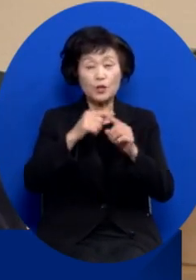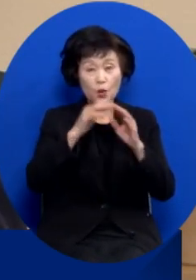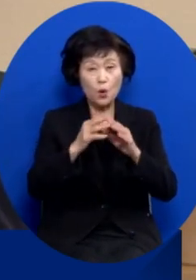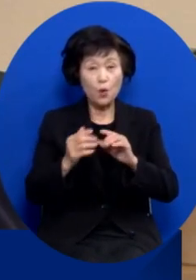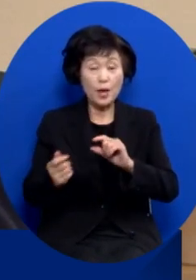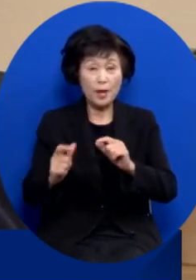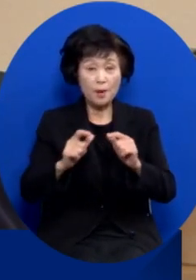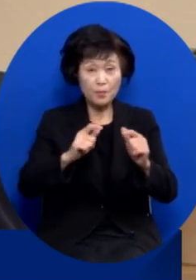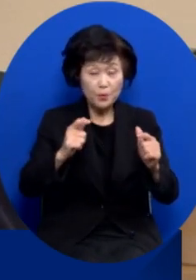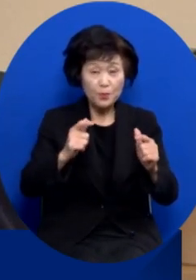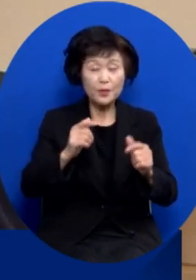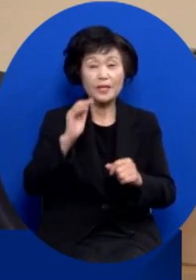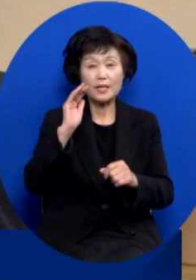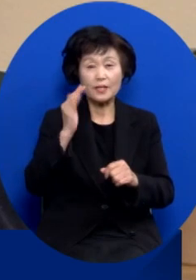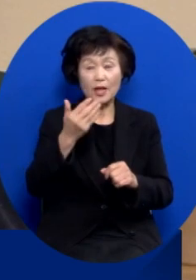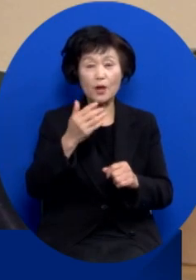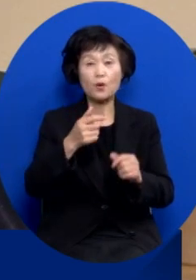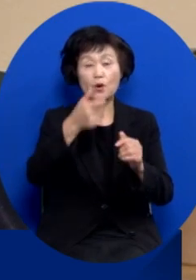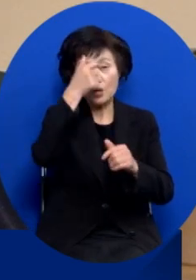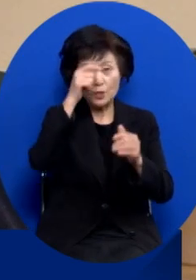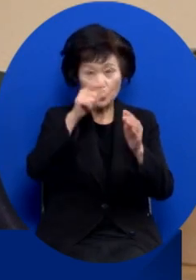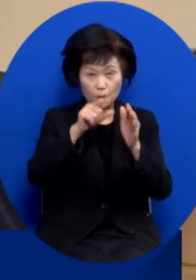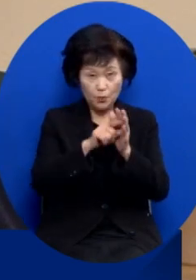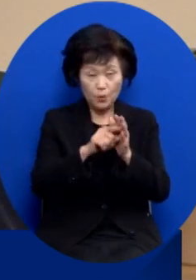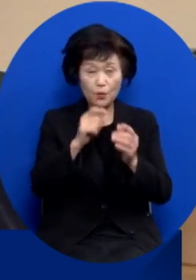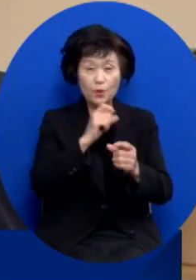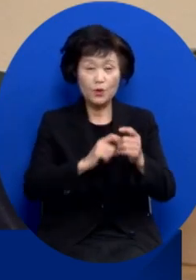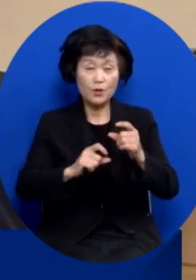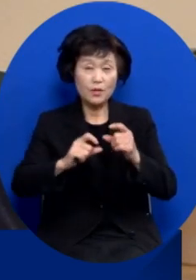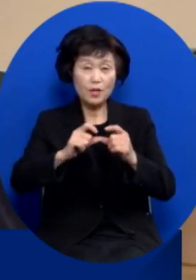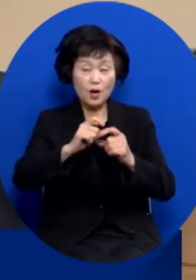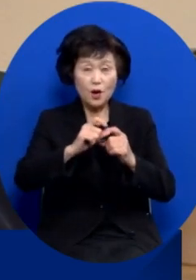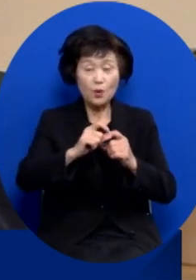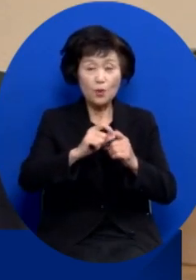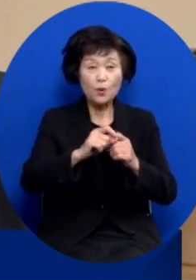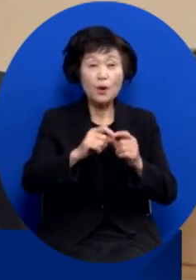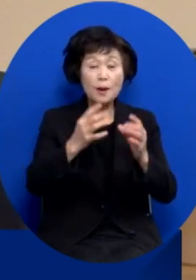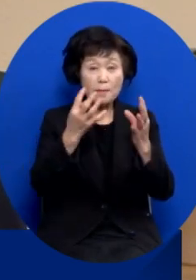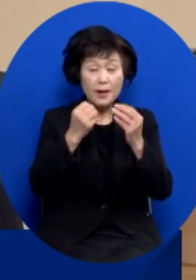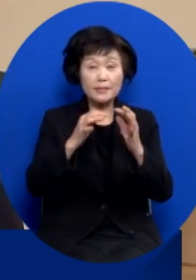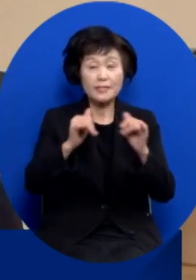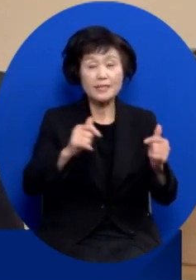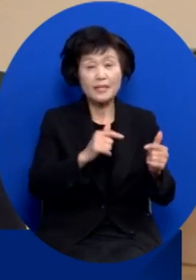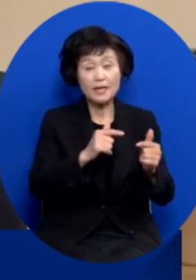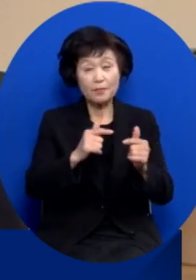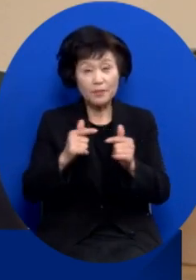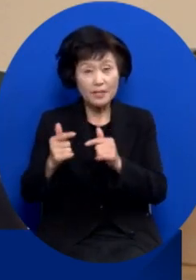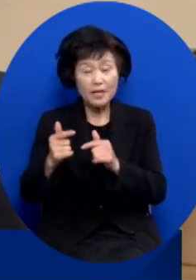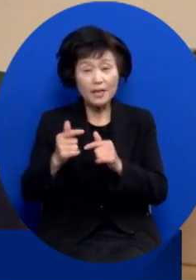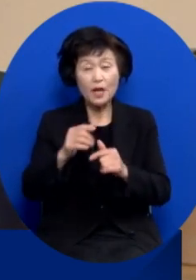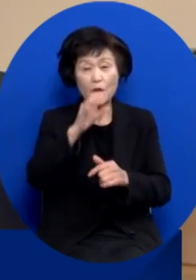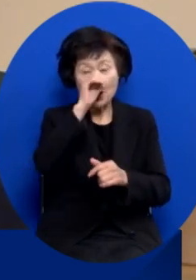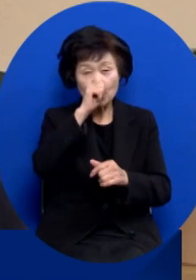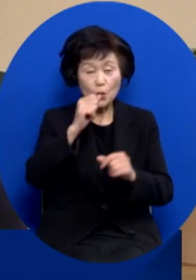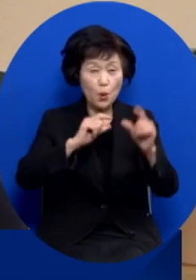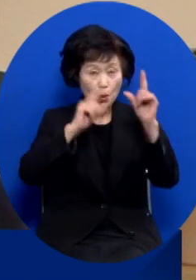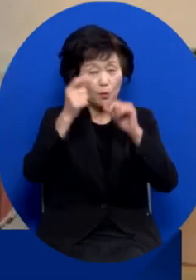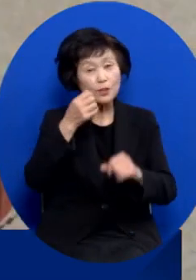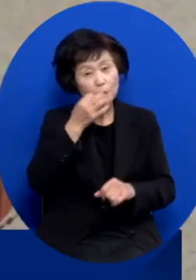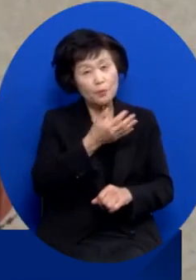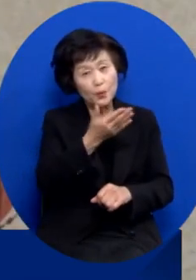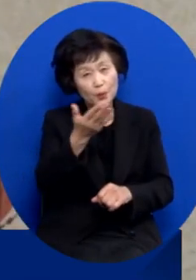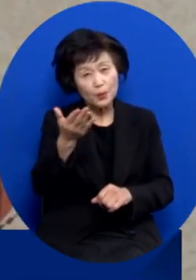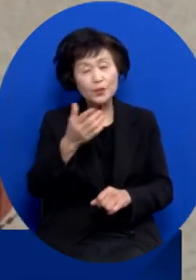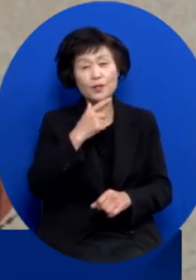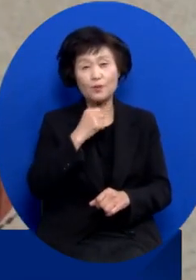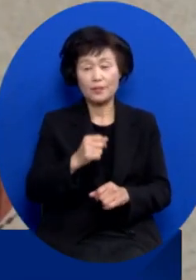복받게 하고 기독교를 더 국민들에게 좋은 이미지를 심게 되는 계기가 되기를 소원합니다.